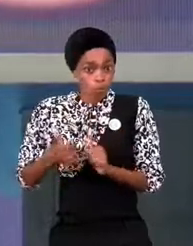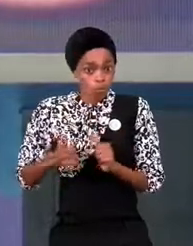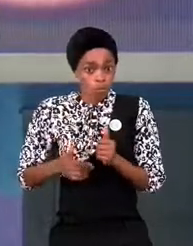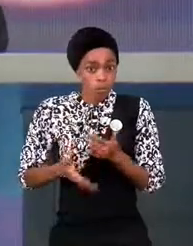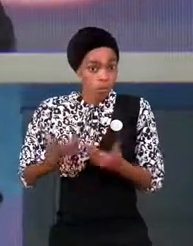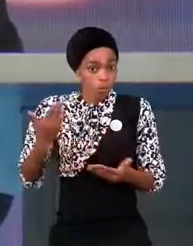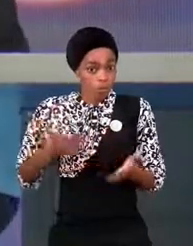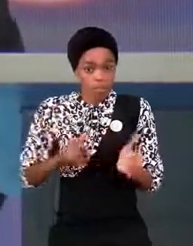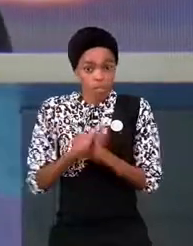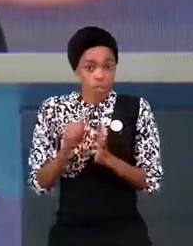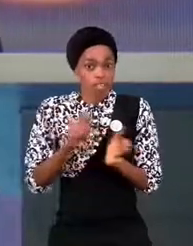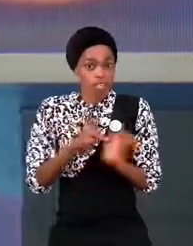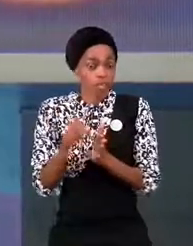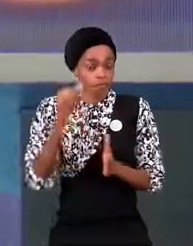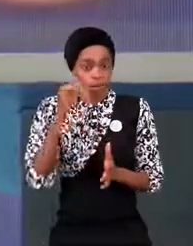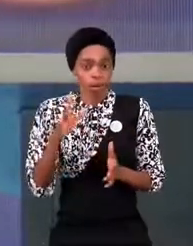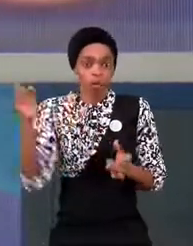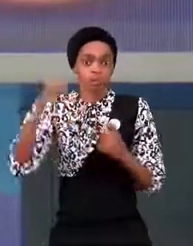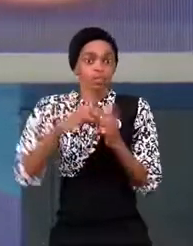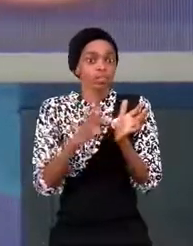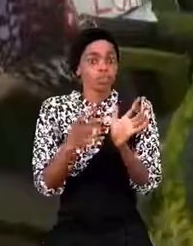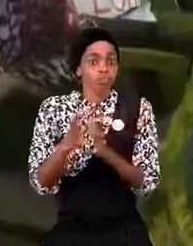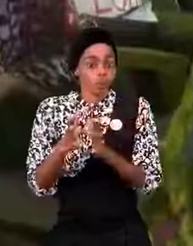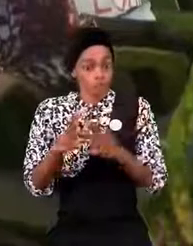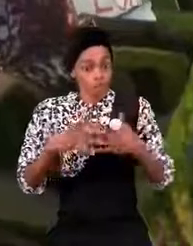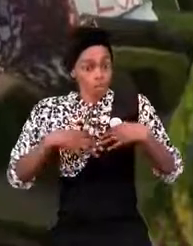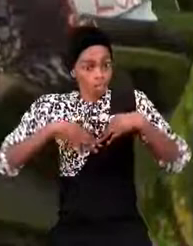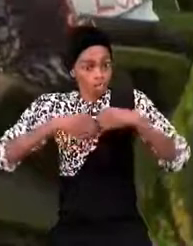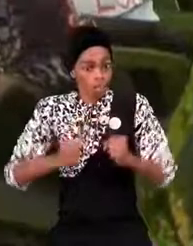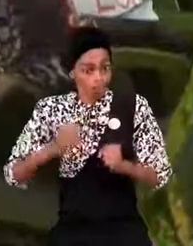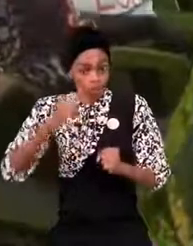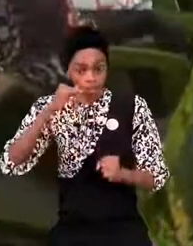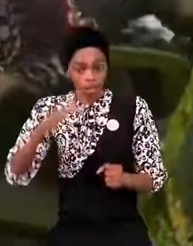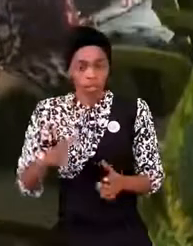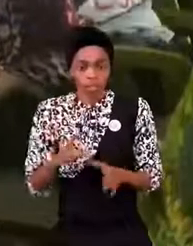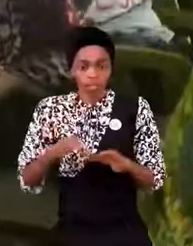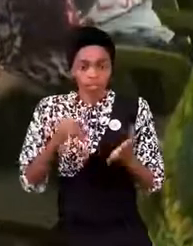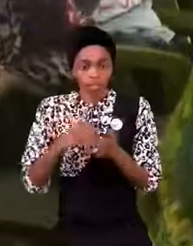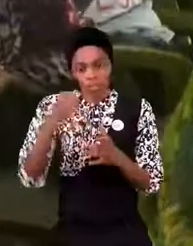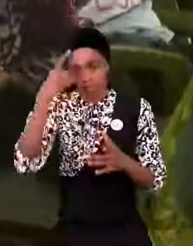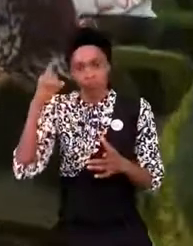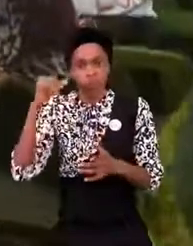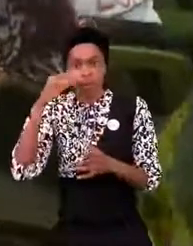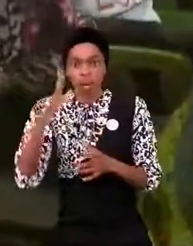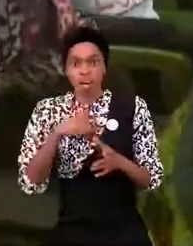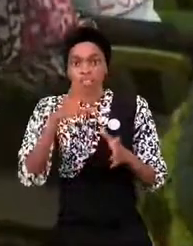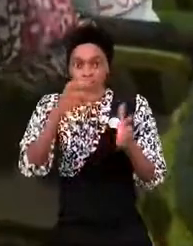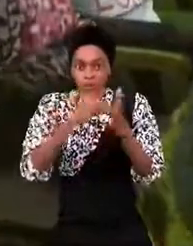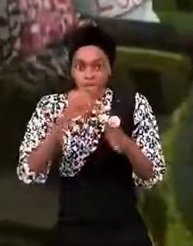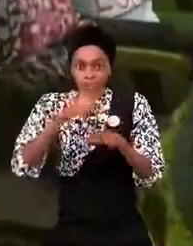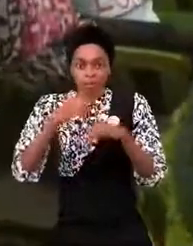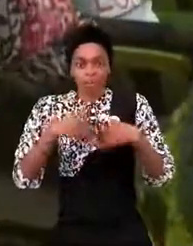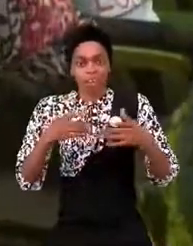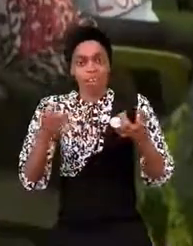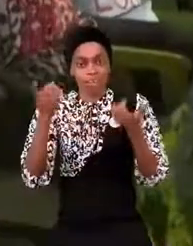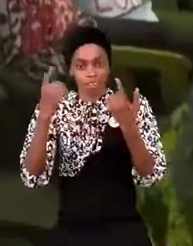Il a fait pour elle, pour Endurance. Ton tour est venu maintenant. écoutez